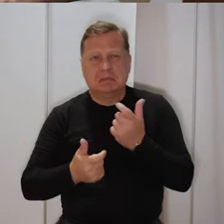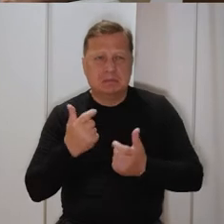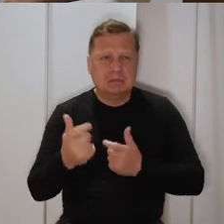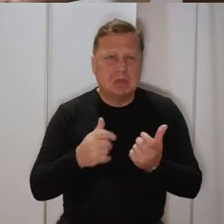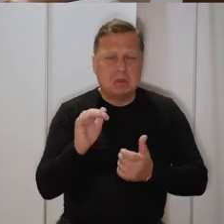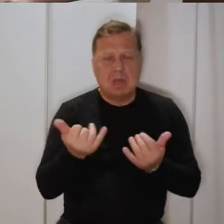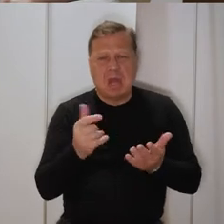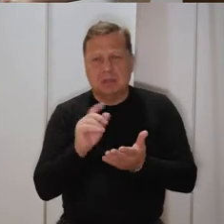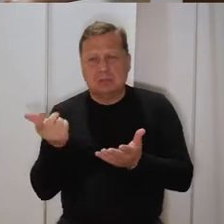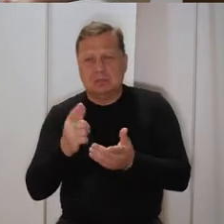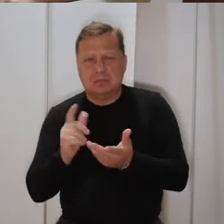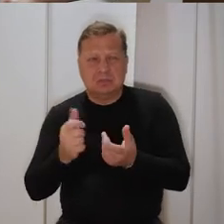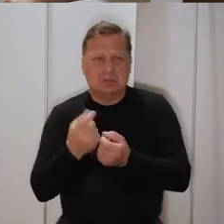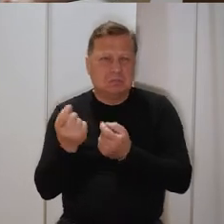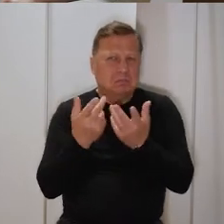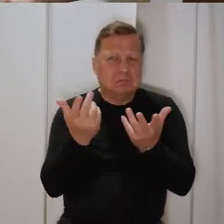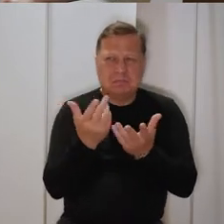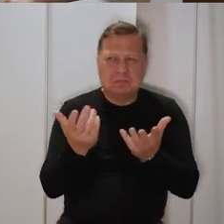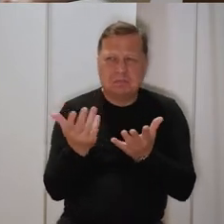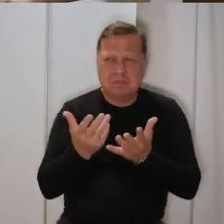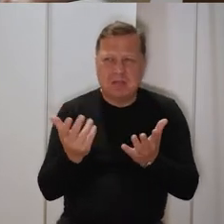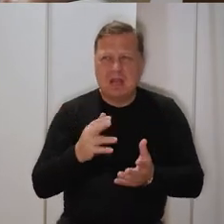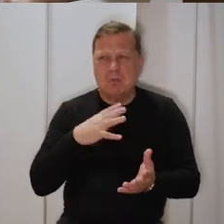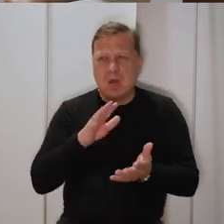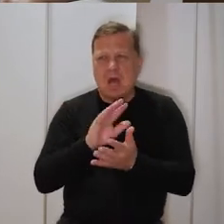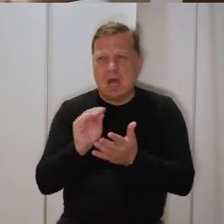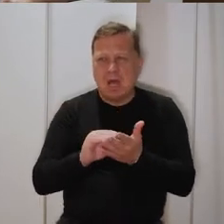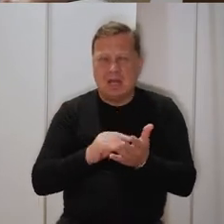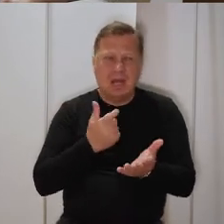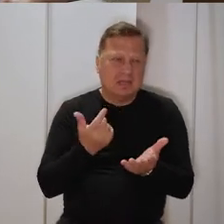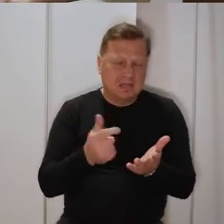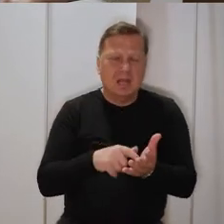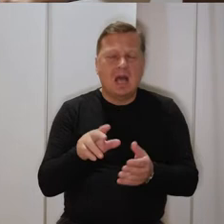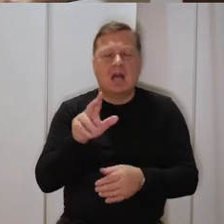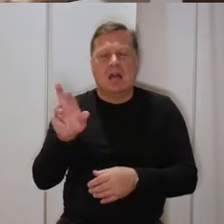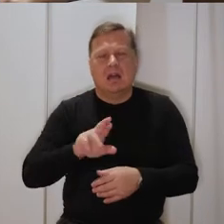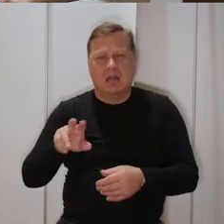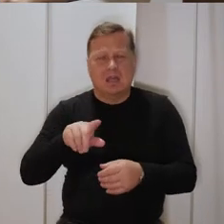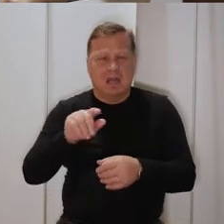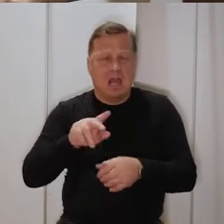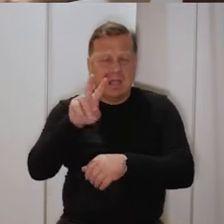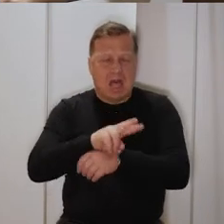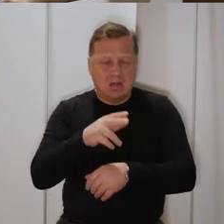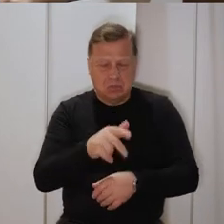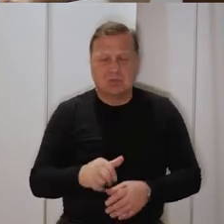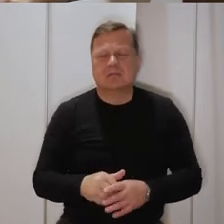świński numer. I rozmawiałam z byłym redaktorem, który cały czas jest w Radzie Nadzorczej, taka ciekawostka,